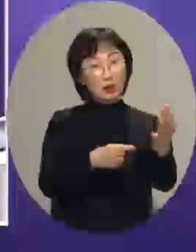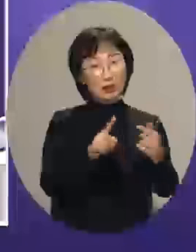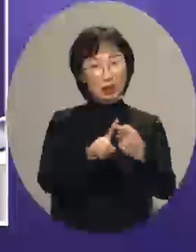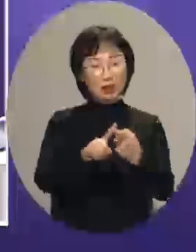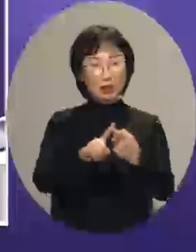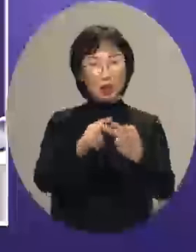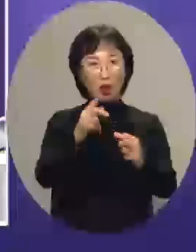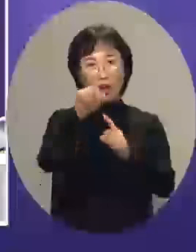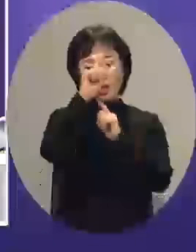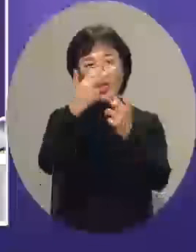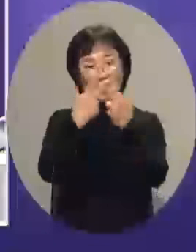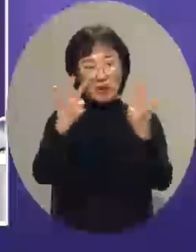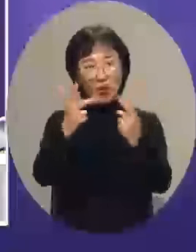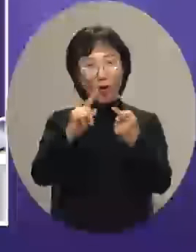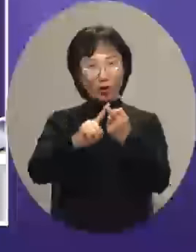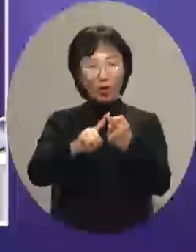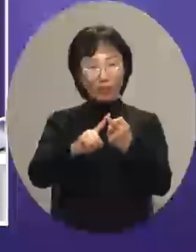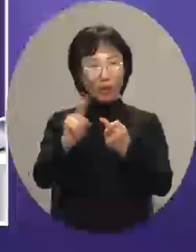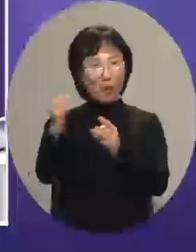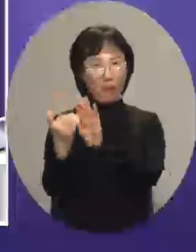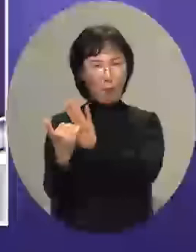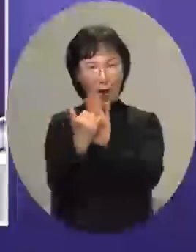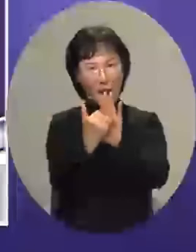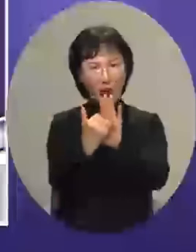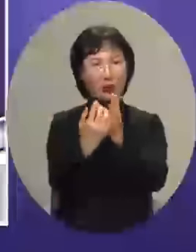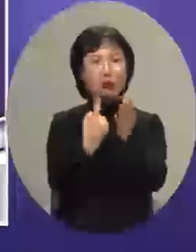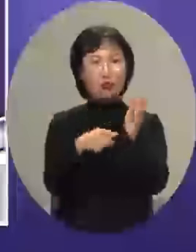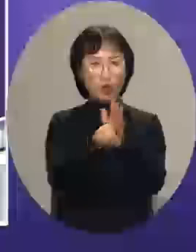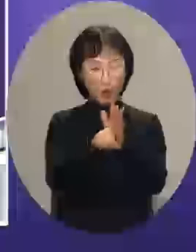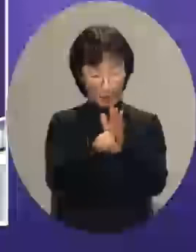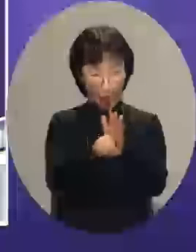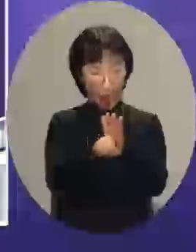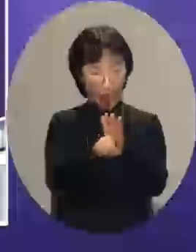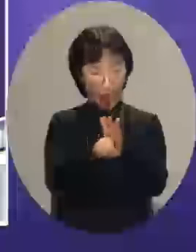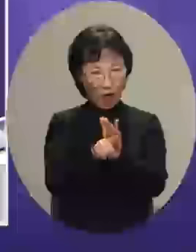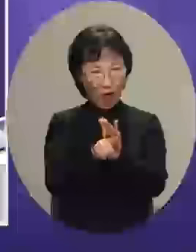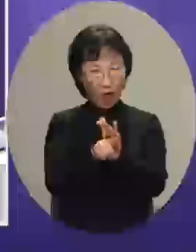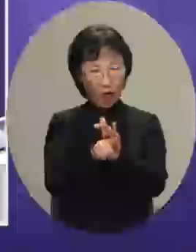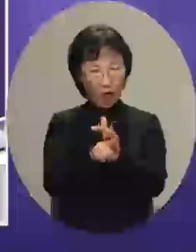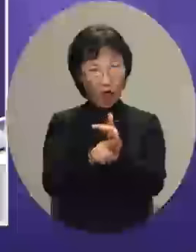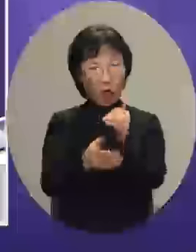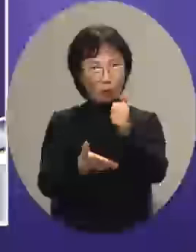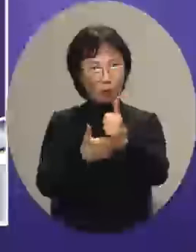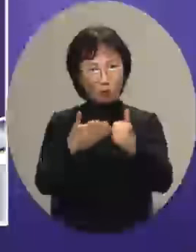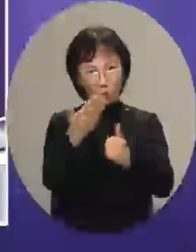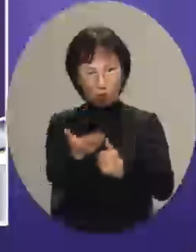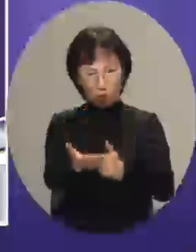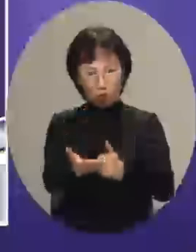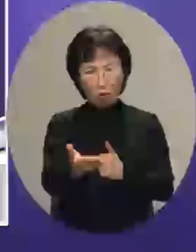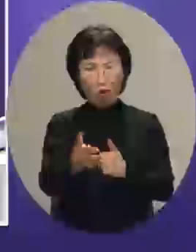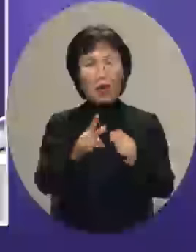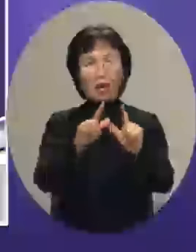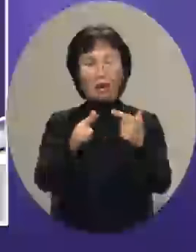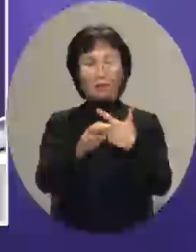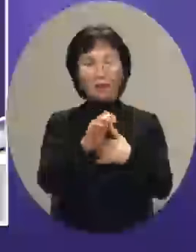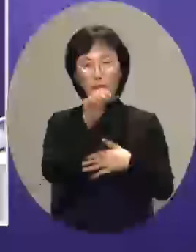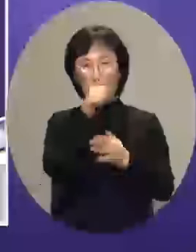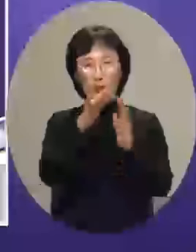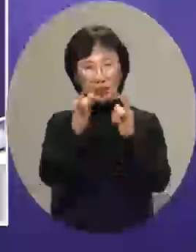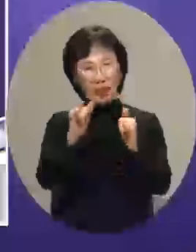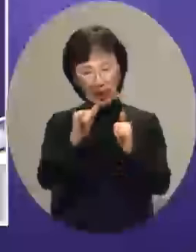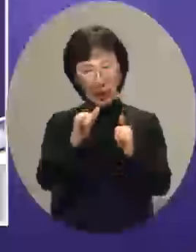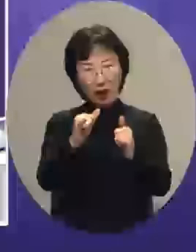이재명 대표 방탄을 위해서 이렇게 공천을 한 거거나 또는 아마 이게 저 변호사들 다 쓰고